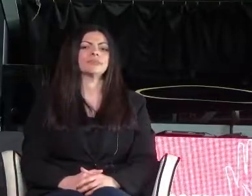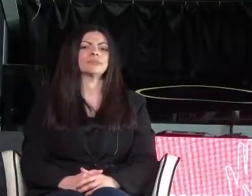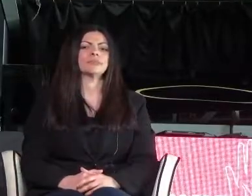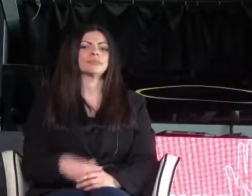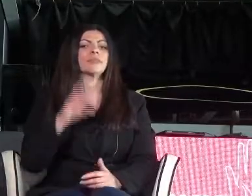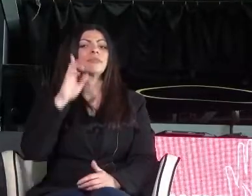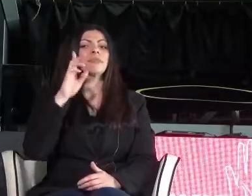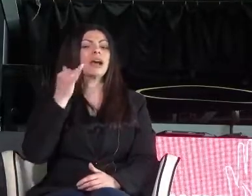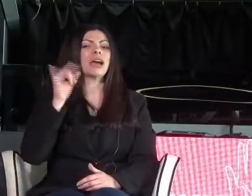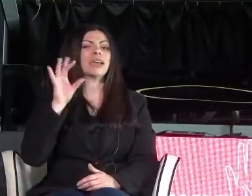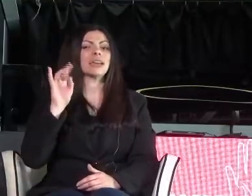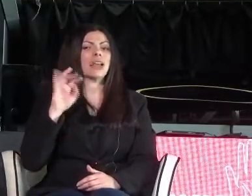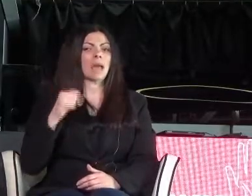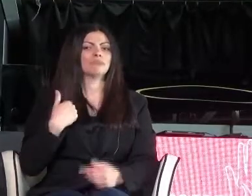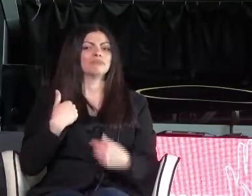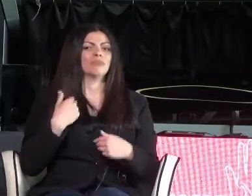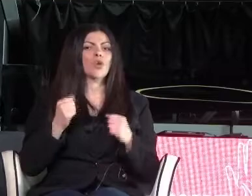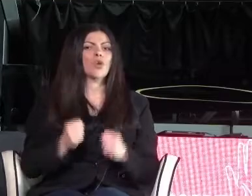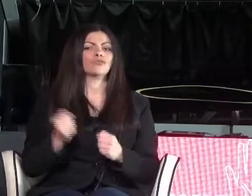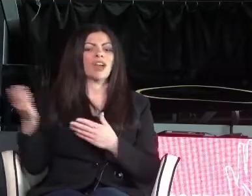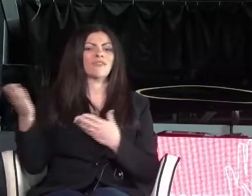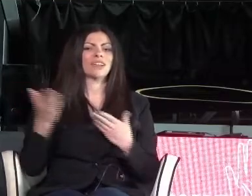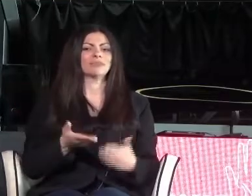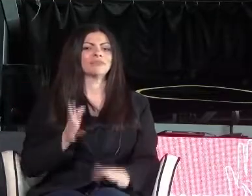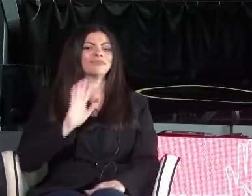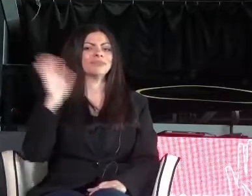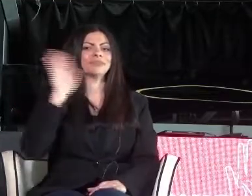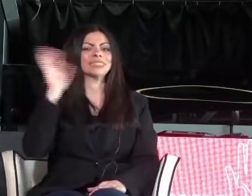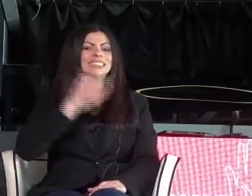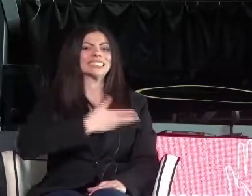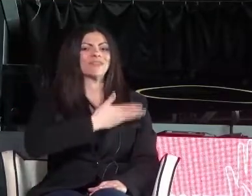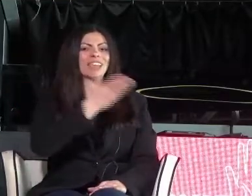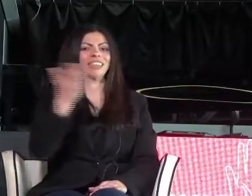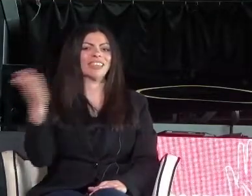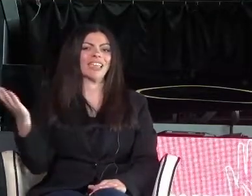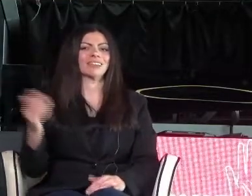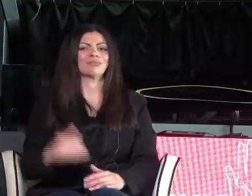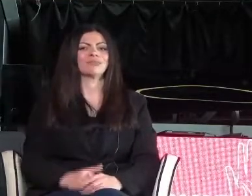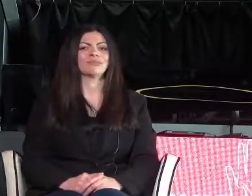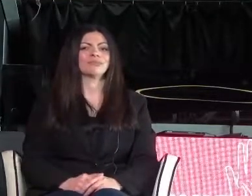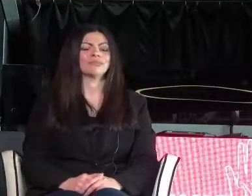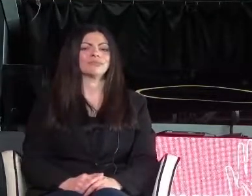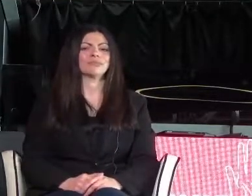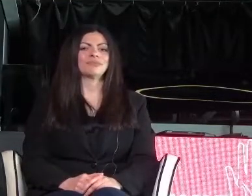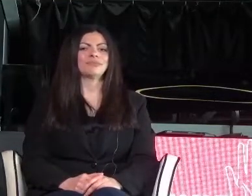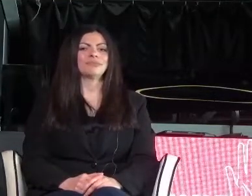Байрам Байрамали очаквам сега на сцената. Здравейте. Заповядайте.